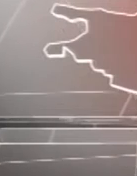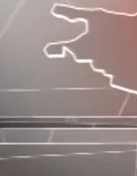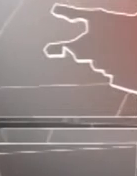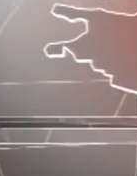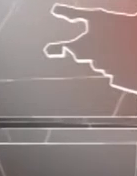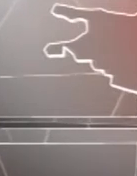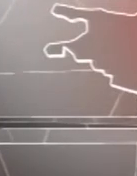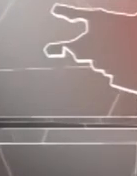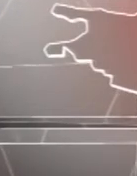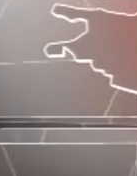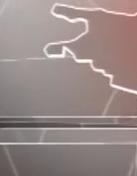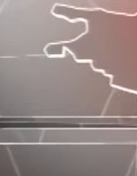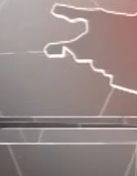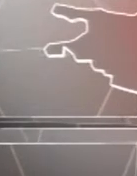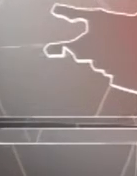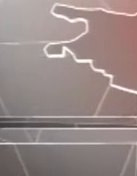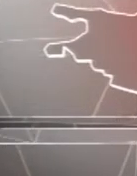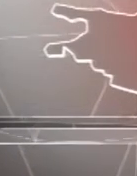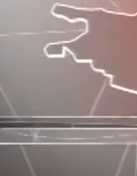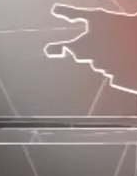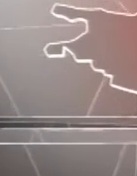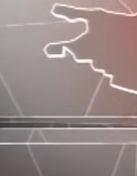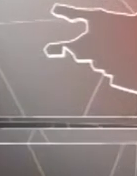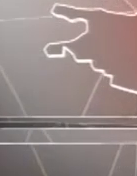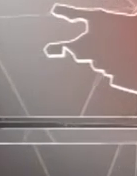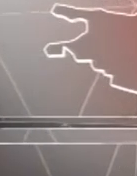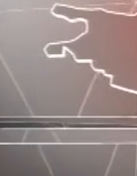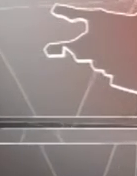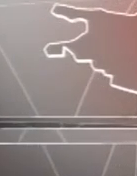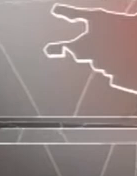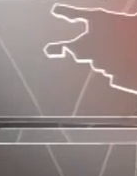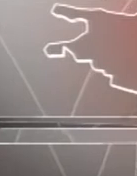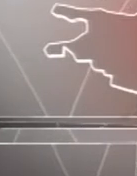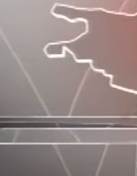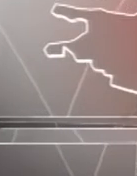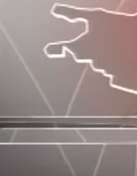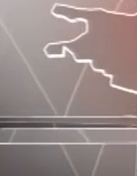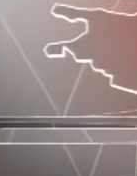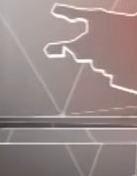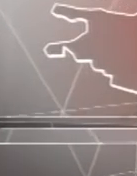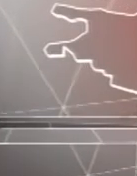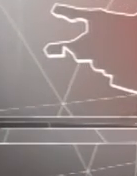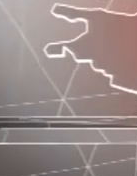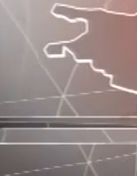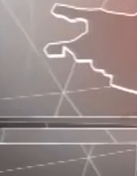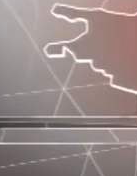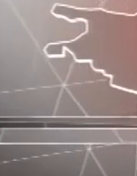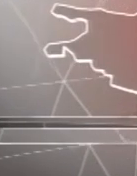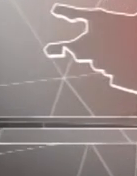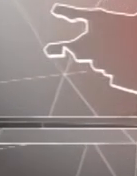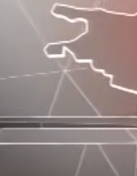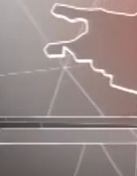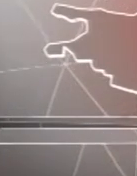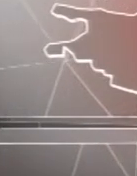метрів за секунду. Вітер південно-західний 5-10 метрів за секунду. Температура повітря по області вночі плюс 17, плюс 22,